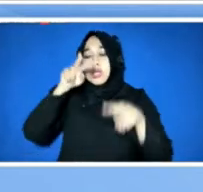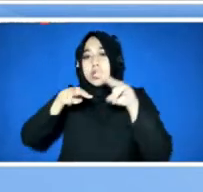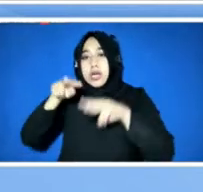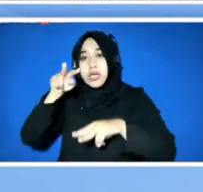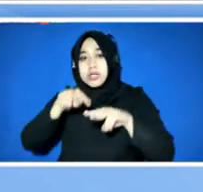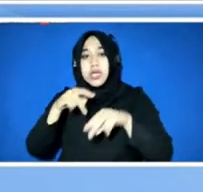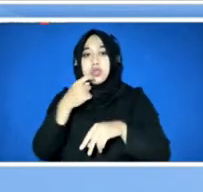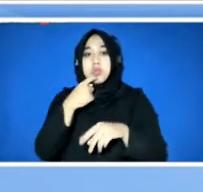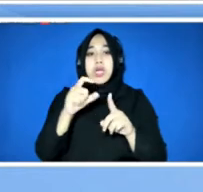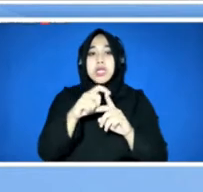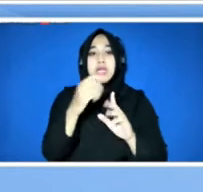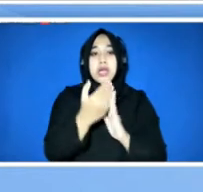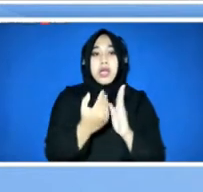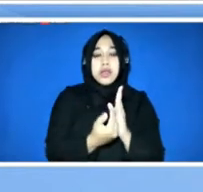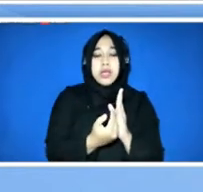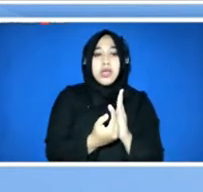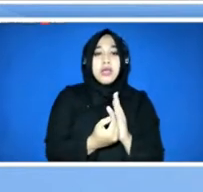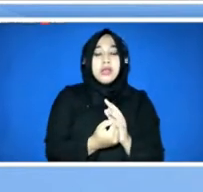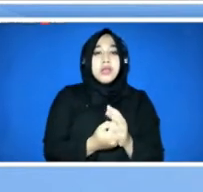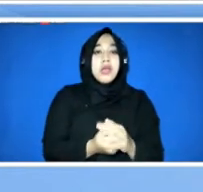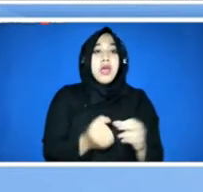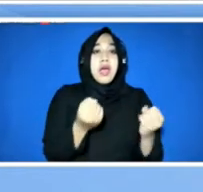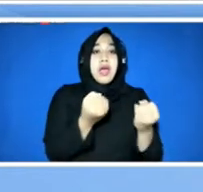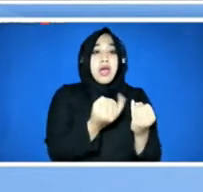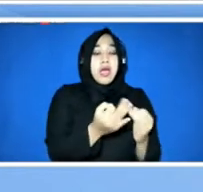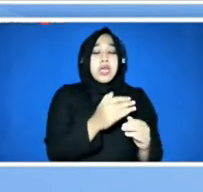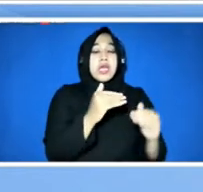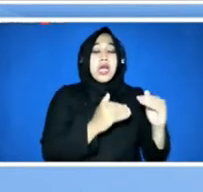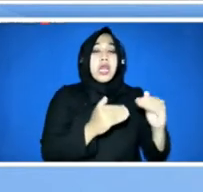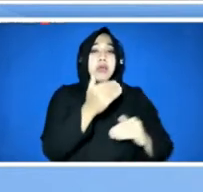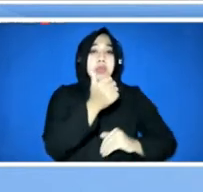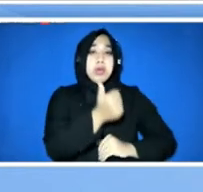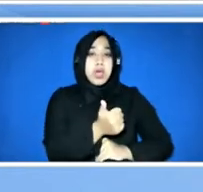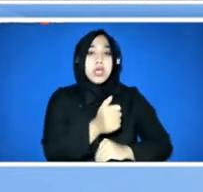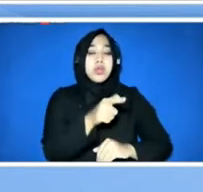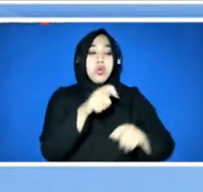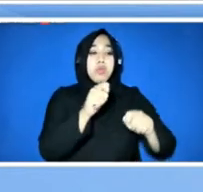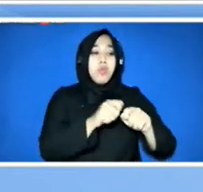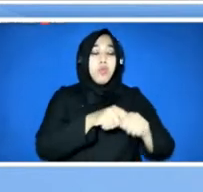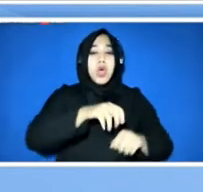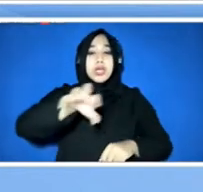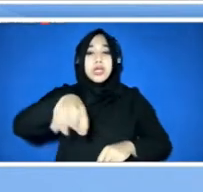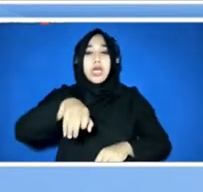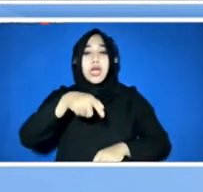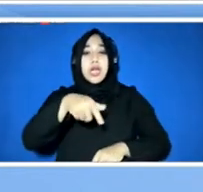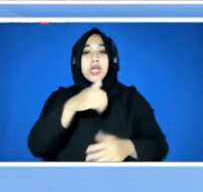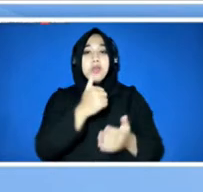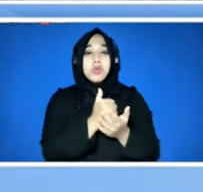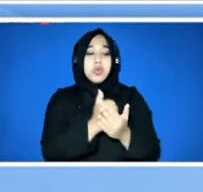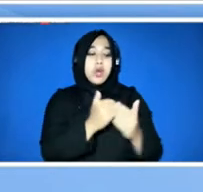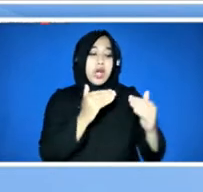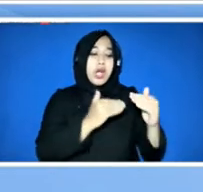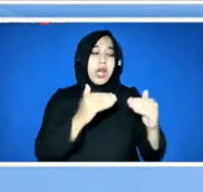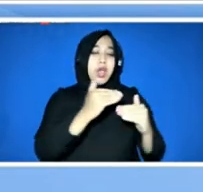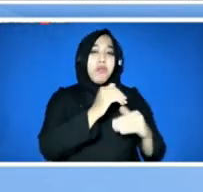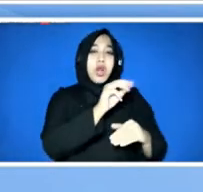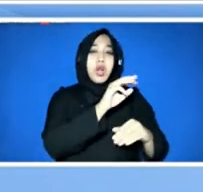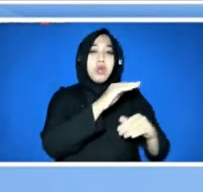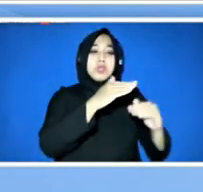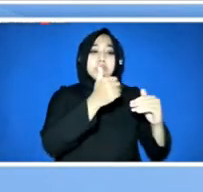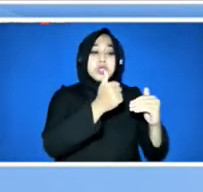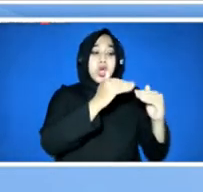tapi di testing, ya, maka angka ini akan membaik. Dan ini akan membuat daerah itu levelnya bisa turun dari 4 menjadi